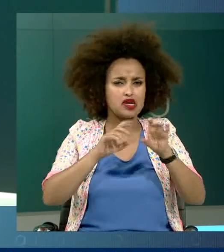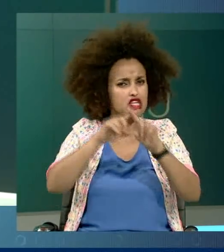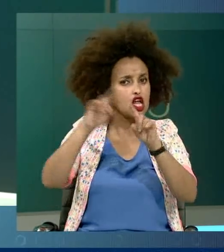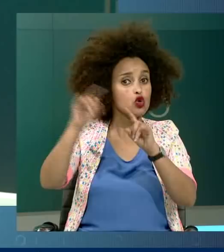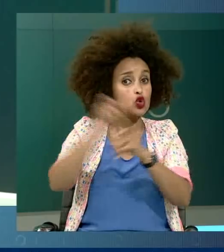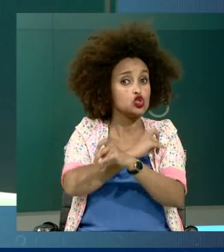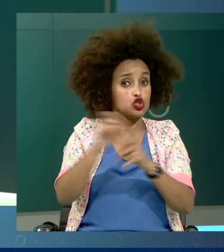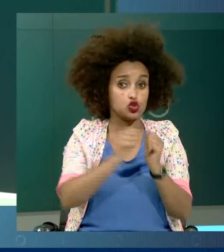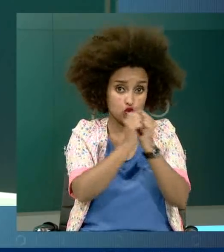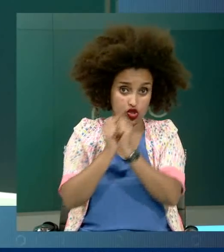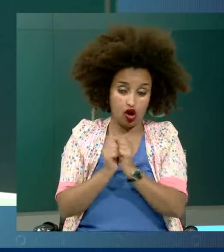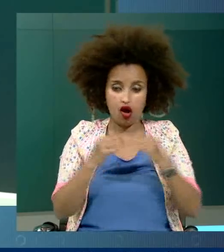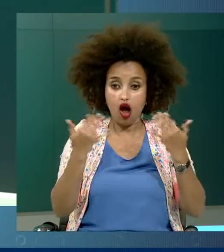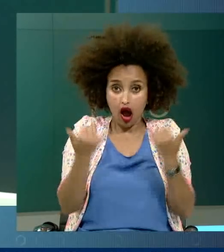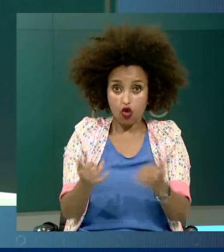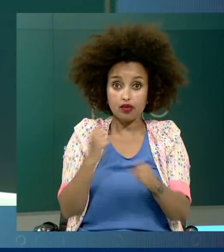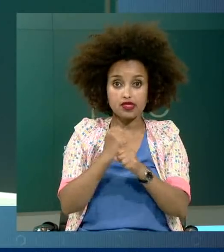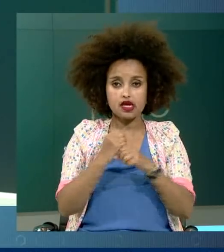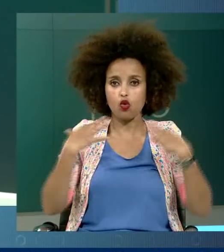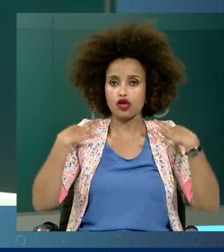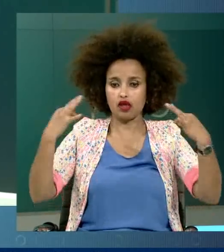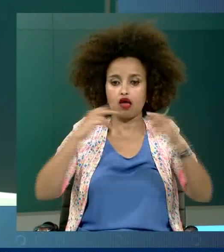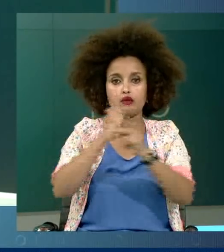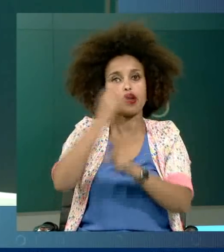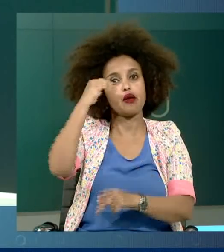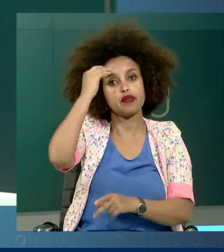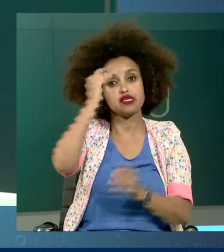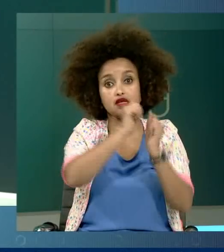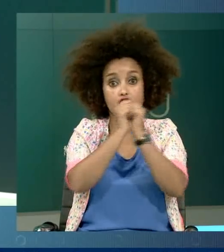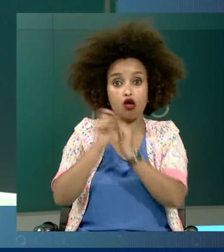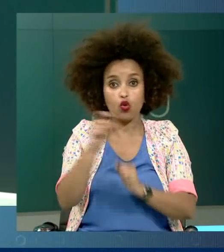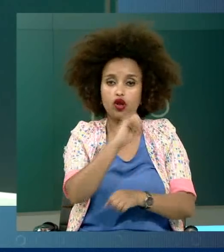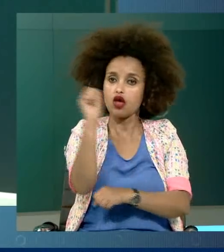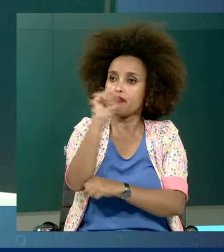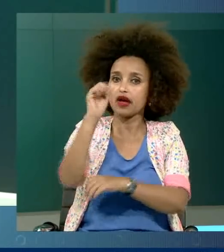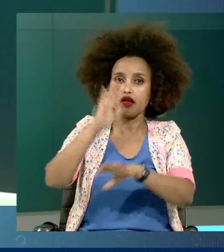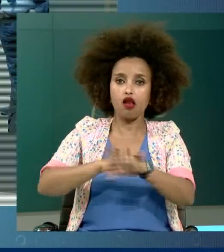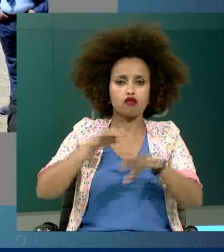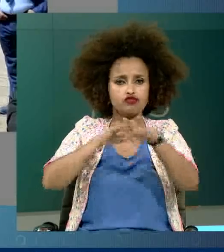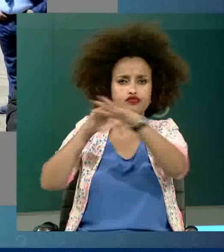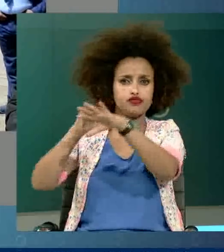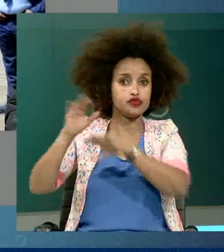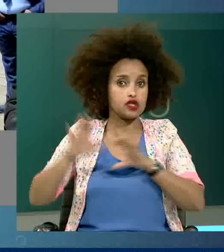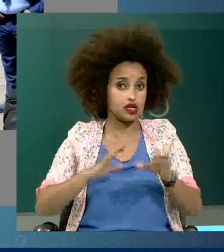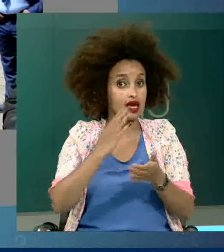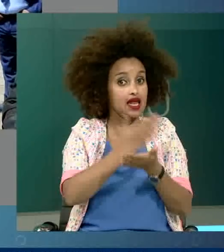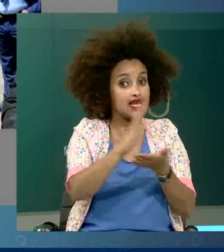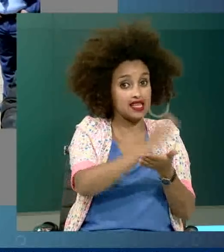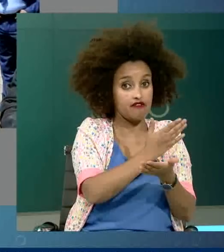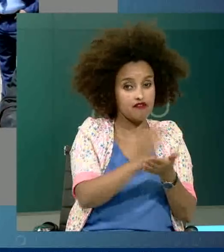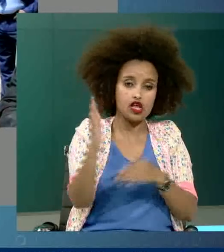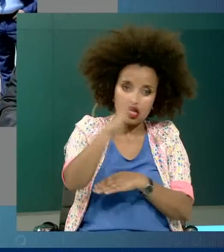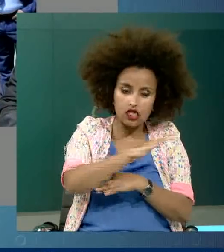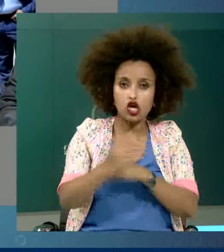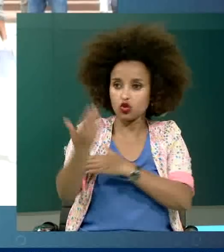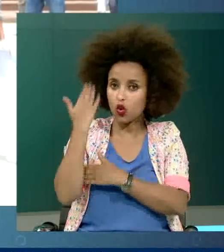ለጊዜው እየሰራን ያለነው ከጤና ጥበቃ ሚኒስቴር ጋር በመሆን የመኪና ለቅስቀሳዎችን እንሰጣለን እየተከፋፈልን ከሰዓት